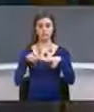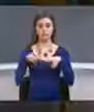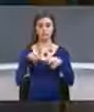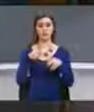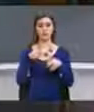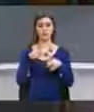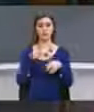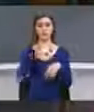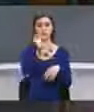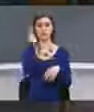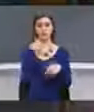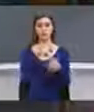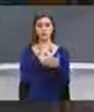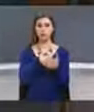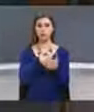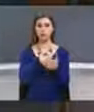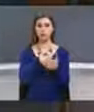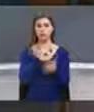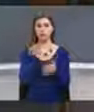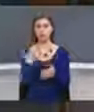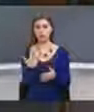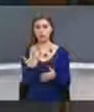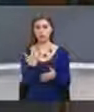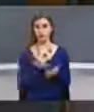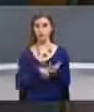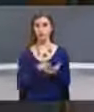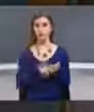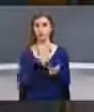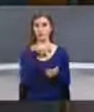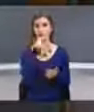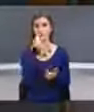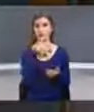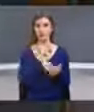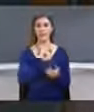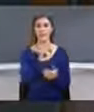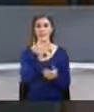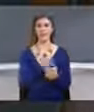pikës 1.15, nenit 1.15,